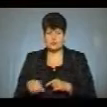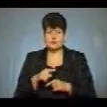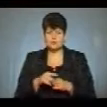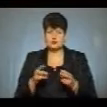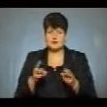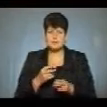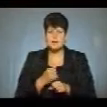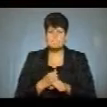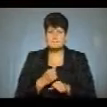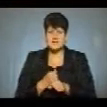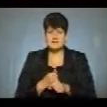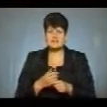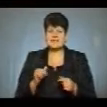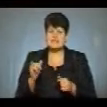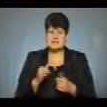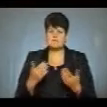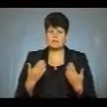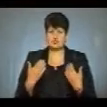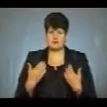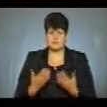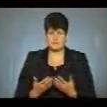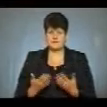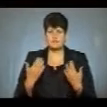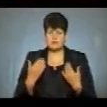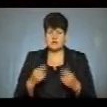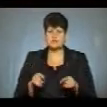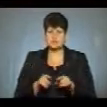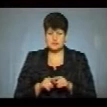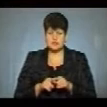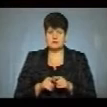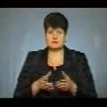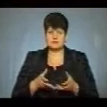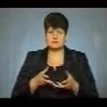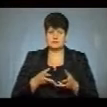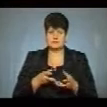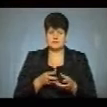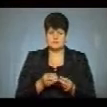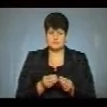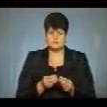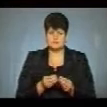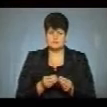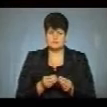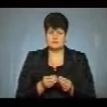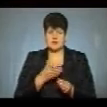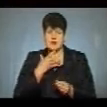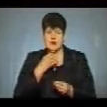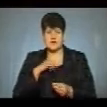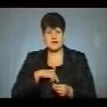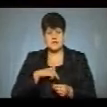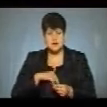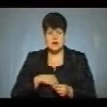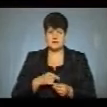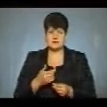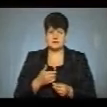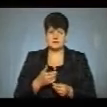треба працювати і відпочивати. Відпочинок теж надихає і стимулює на гарний настрій, на